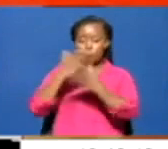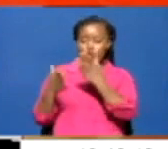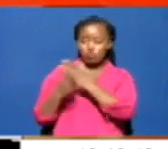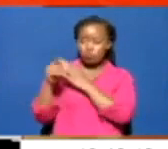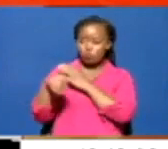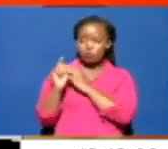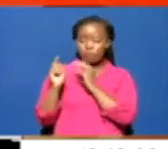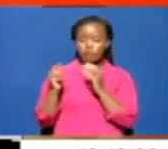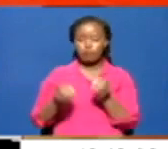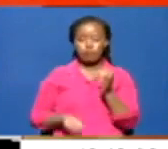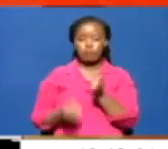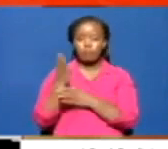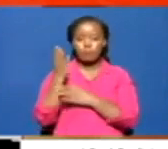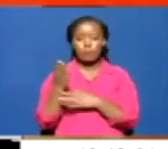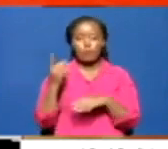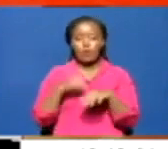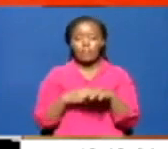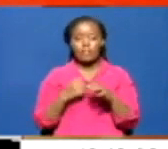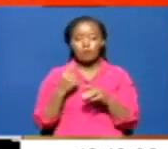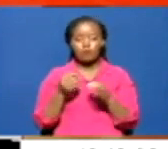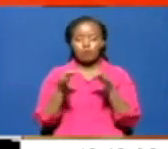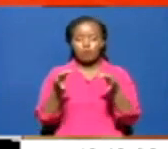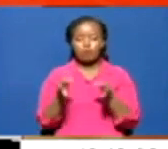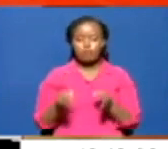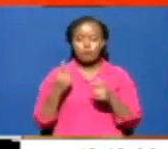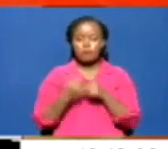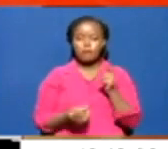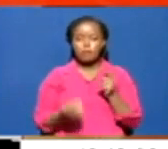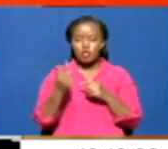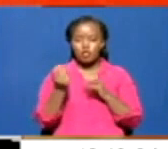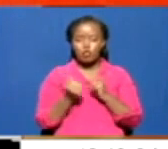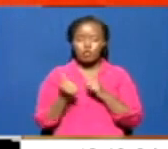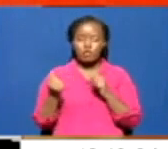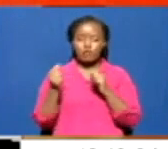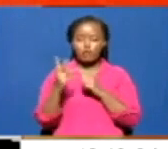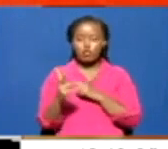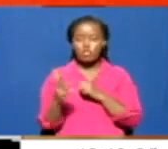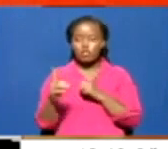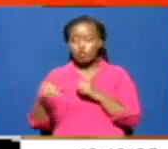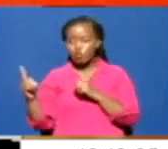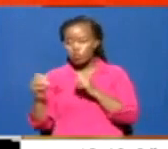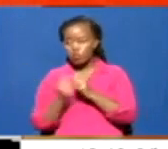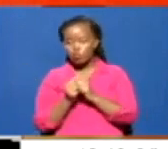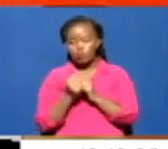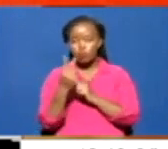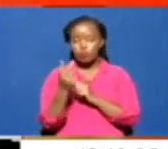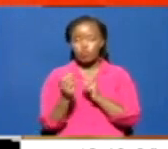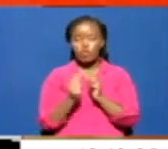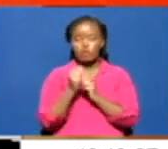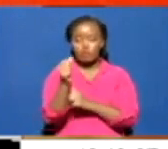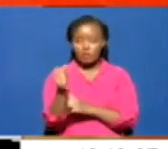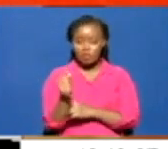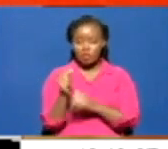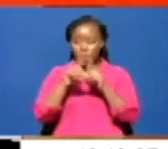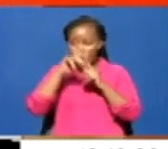ilitolewa wakati wa kipindi cha mwaka wa fedha mwaka 2014 na mwaka 2015 na aliyekuwa gavana wa kaunti hiyo,